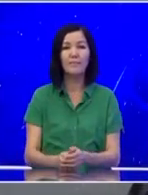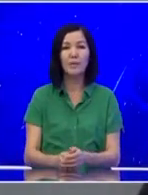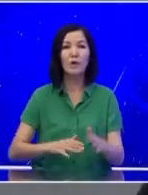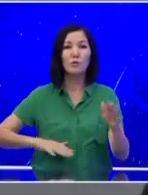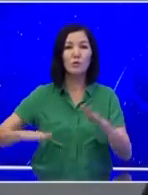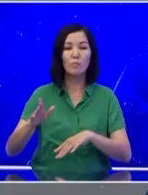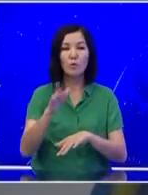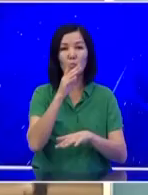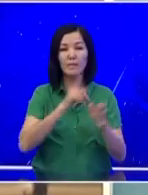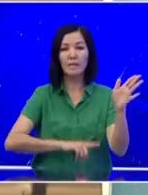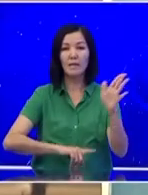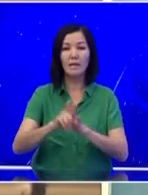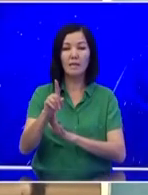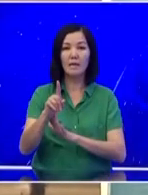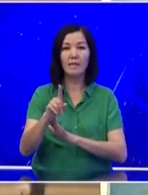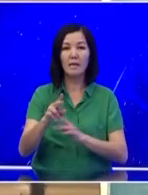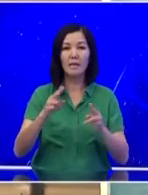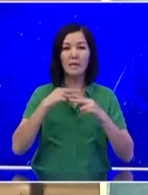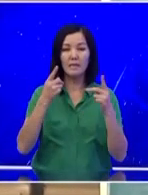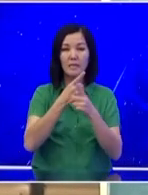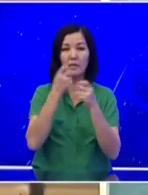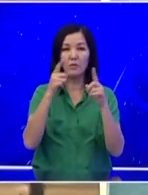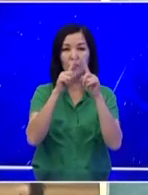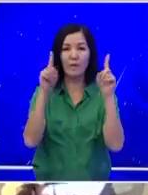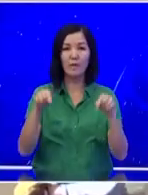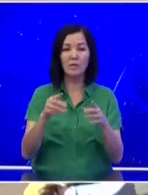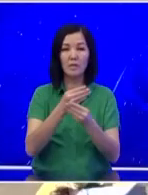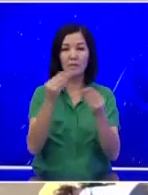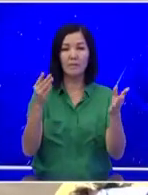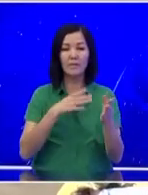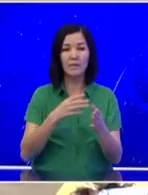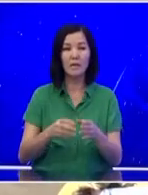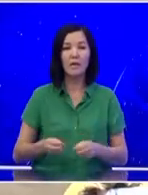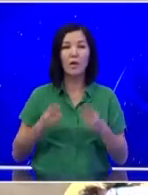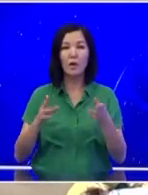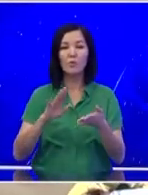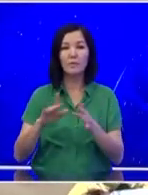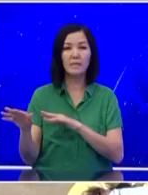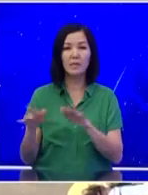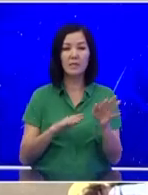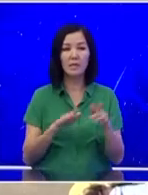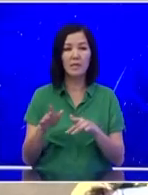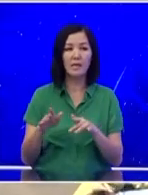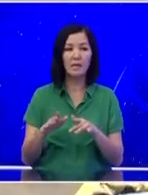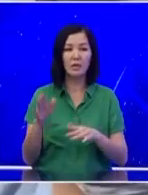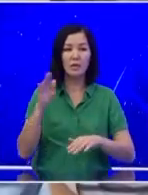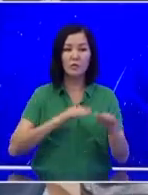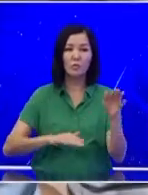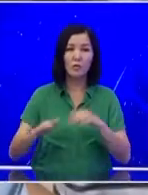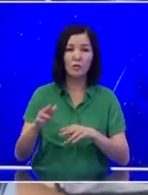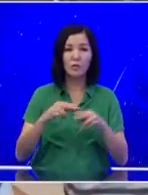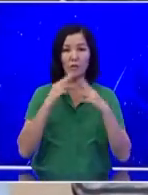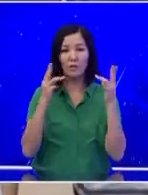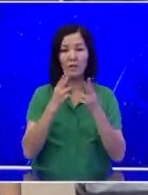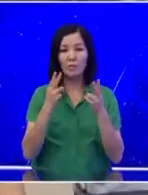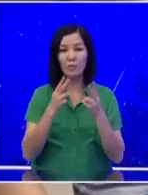шомылу маусымын бастап кеткендерге ескерту парақшалары таратылды. Қауіпсіздік шараларын сақтаңдар, суға түсіп қалдыңдар,